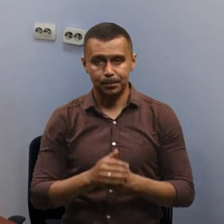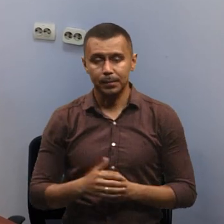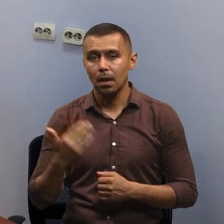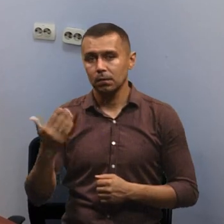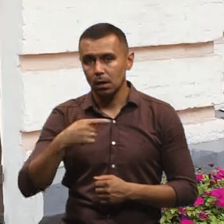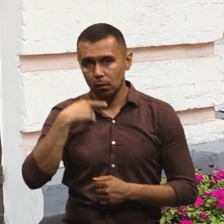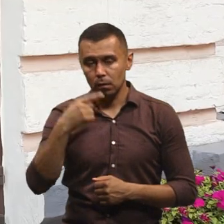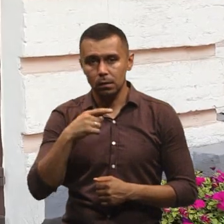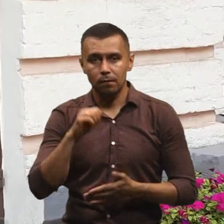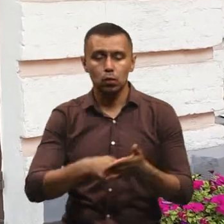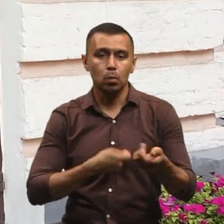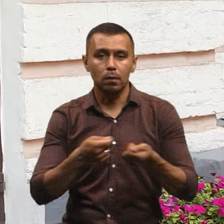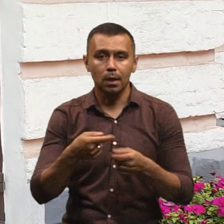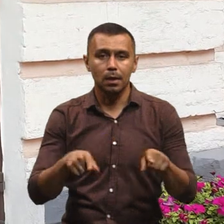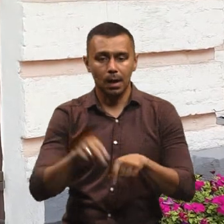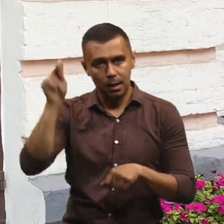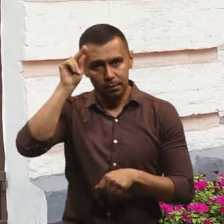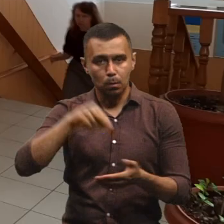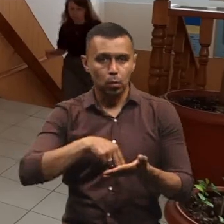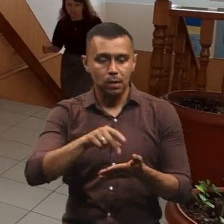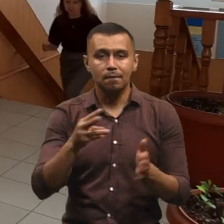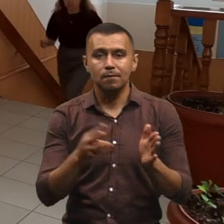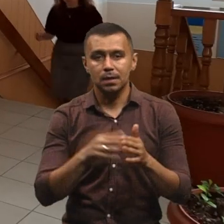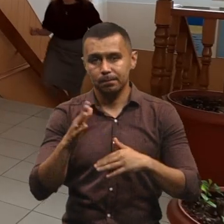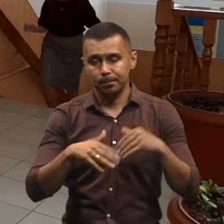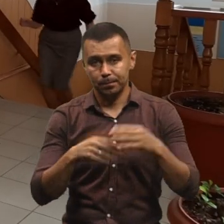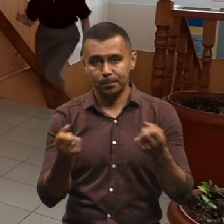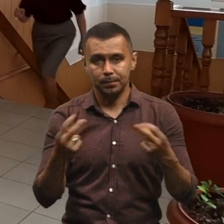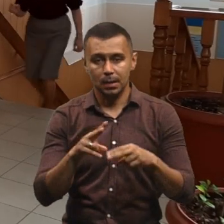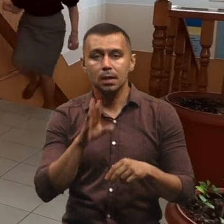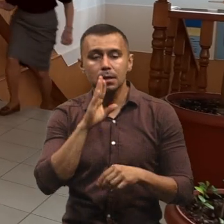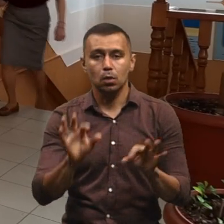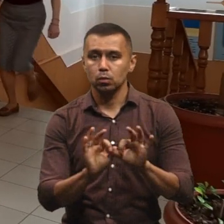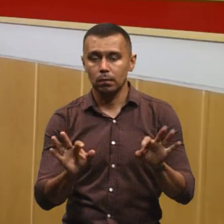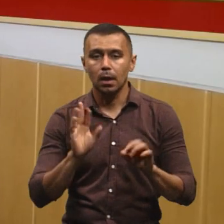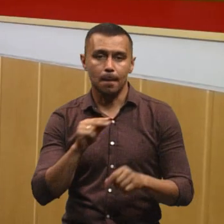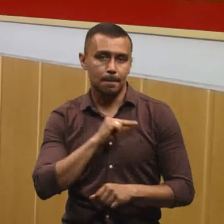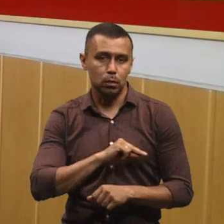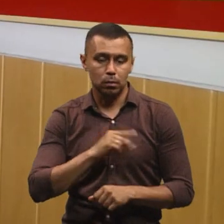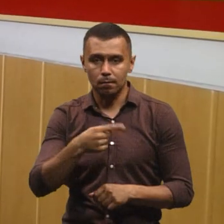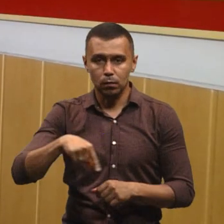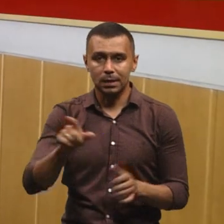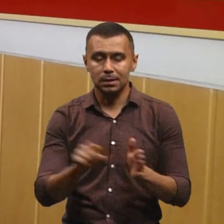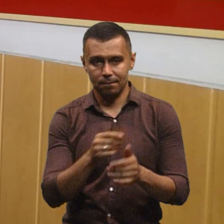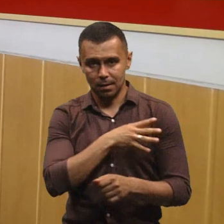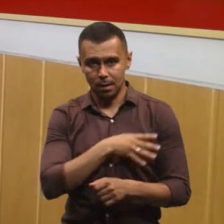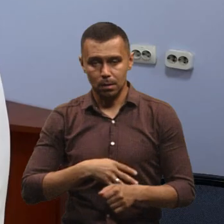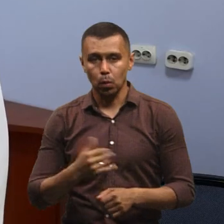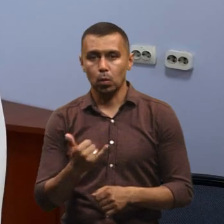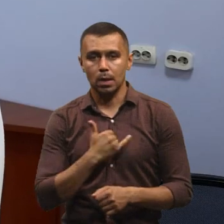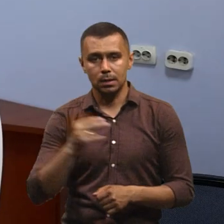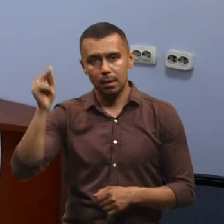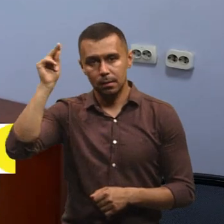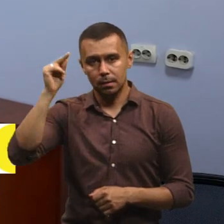за її словами від управління таке навчання пройшли 8 фахівців жінка розповідає працюють вони з ветеранами нас